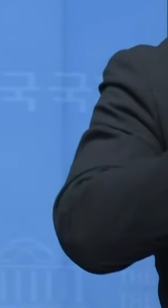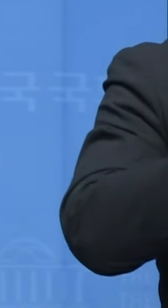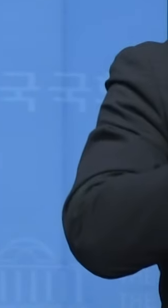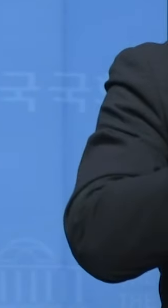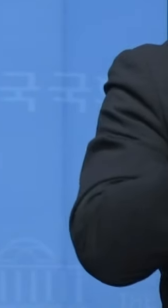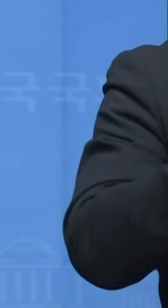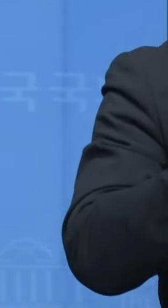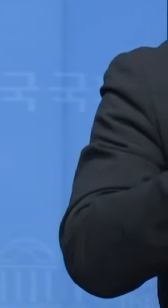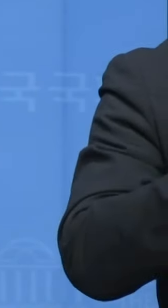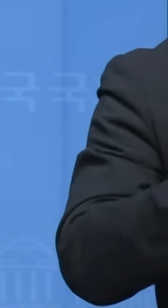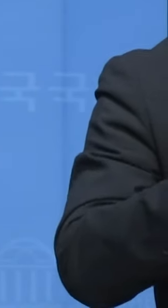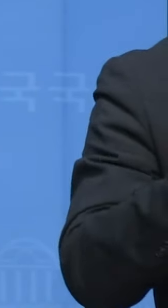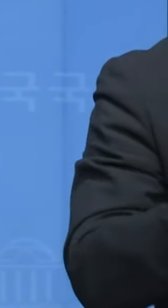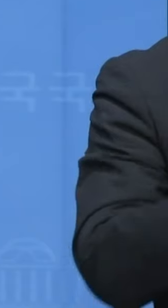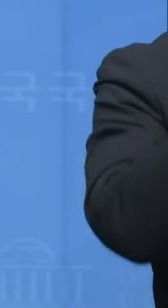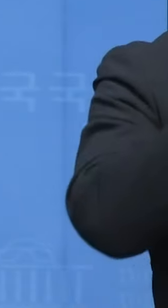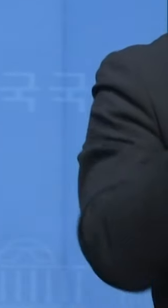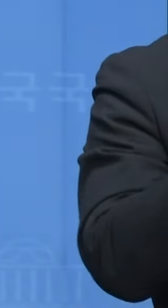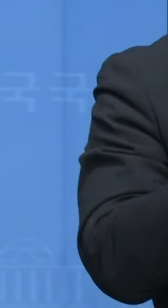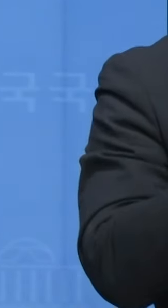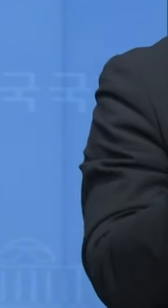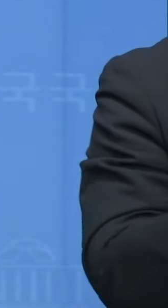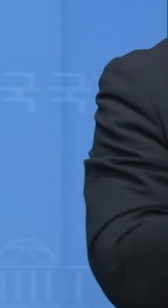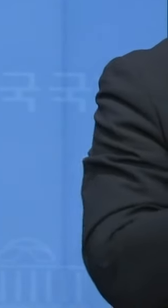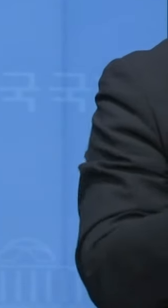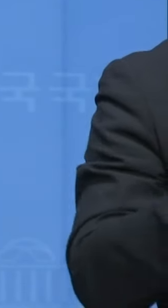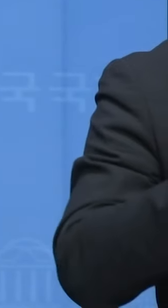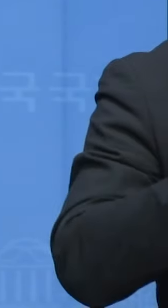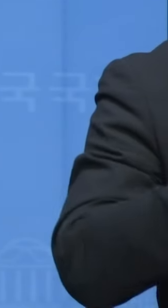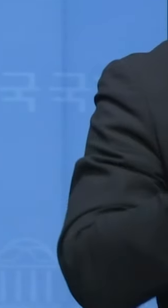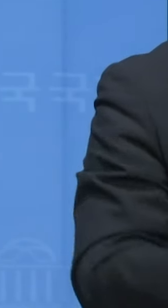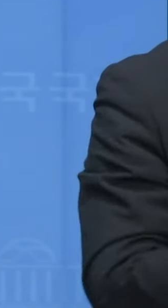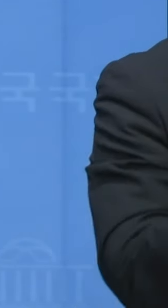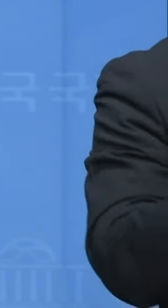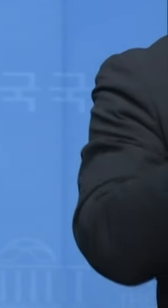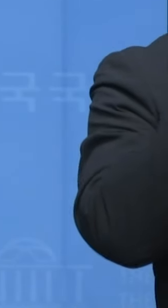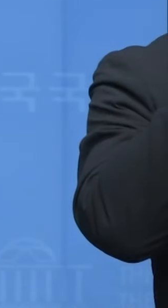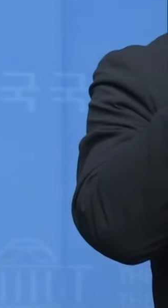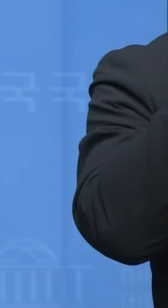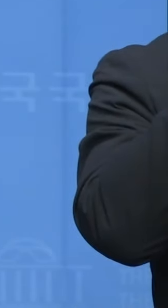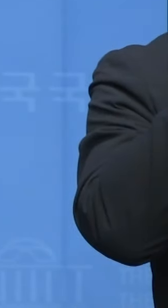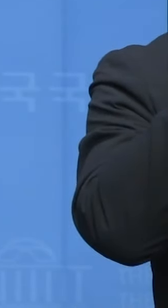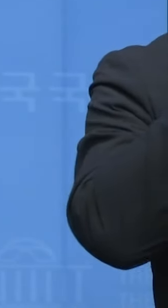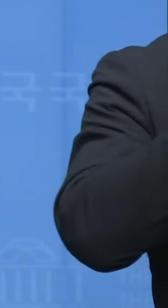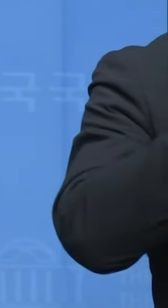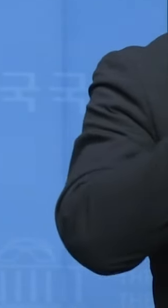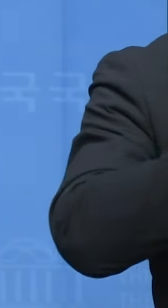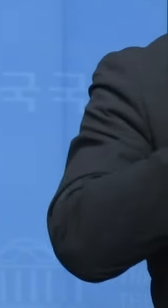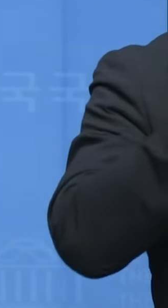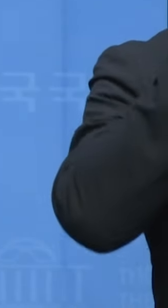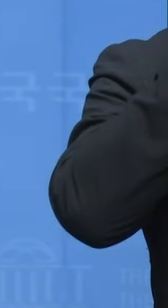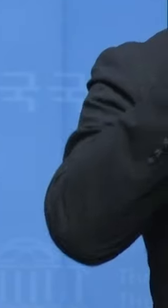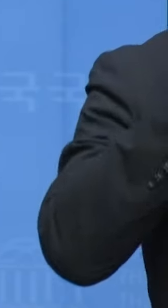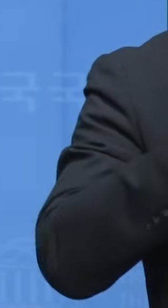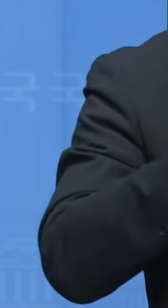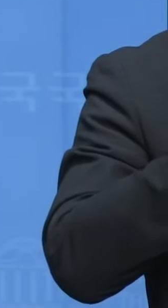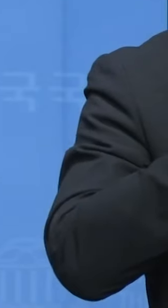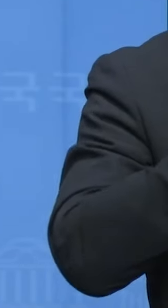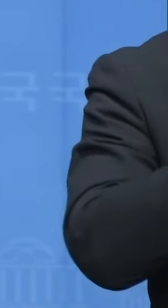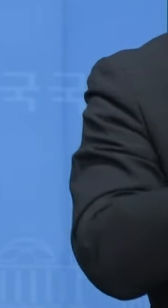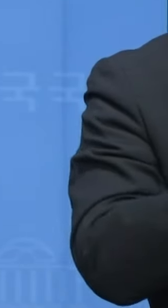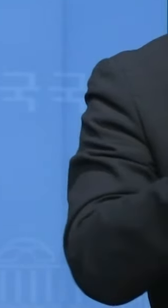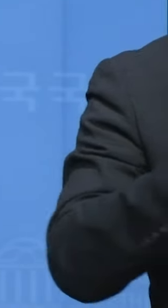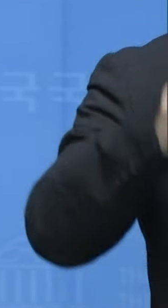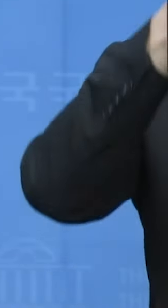나누 쪼개기 결제를 한 의혹이 있습니다 이에 대해 권위는 신고 이후 6개월 가량 끌다가 어제 13일 오후 위반 사항이 없었던